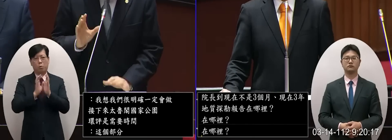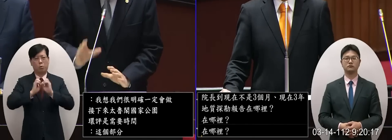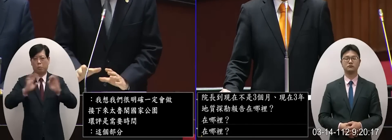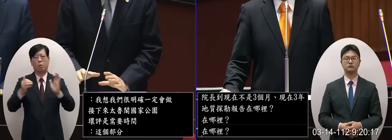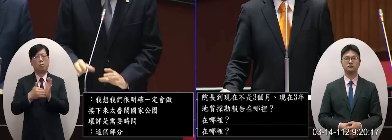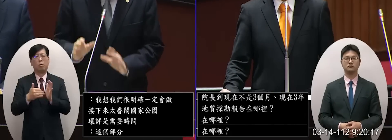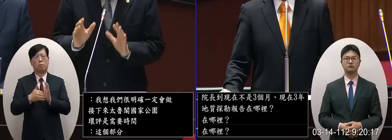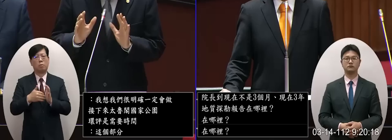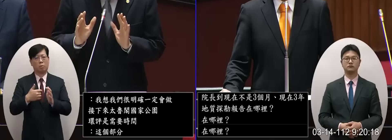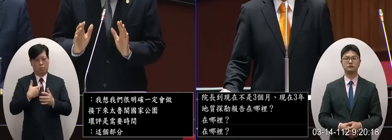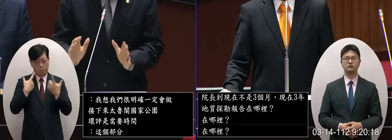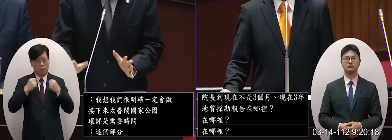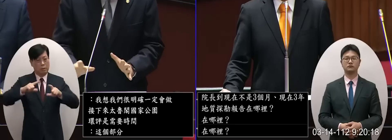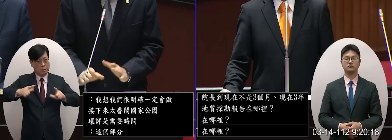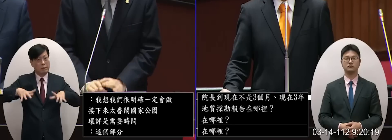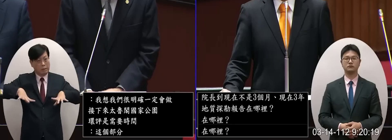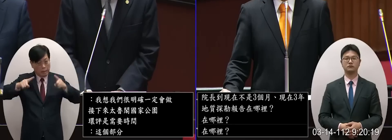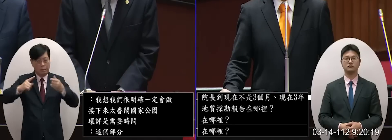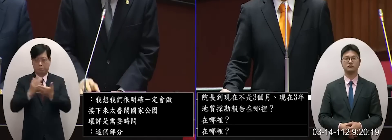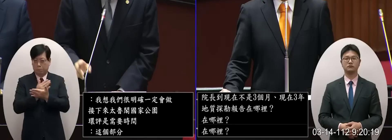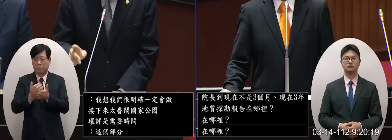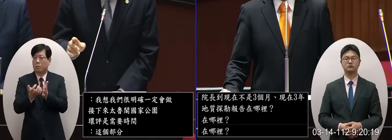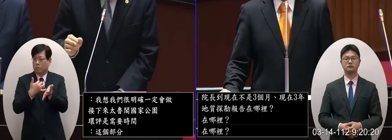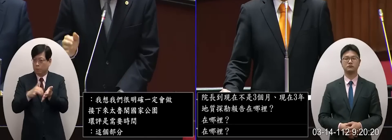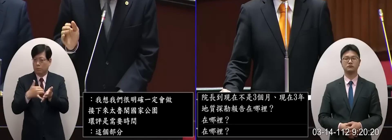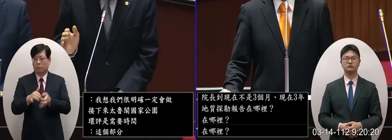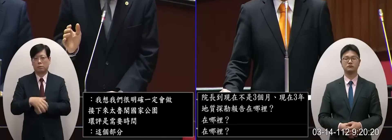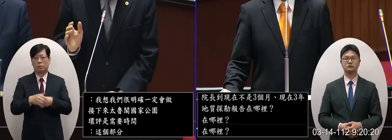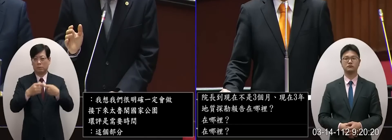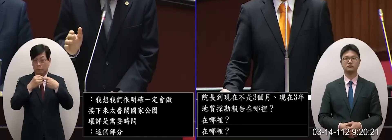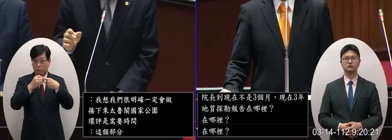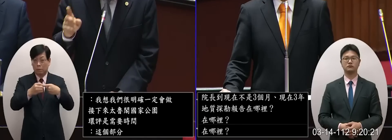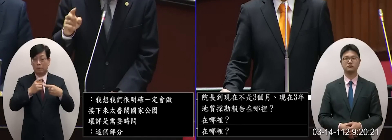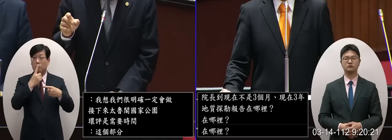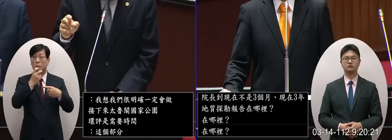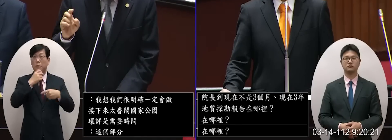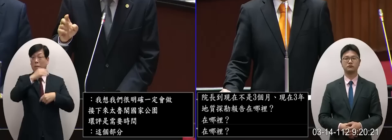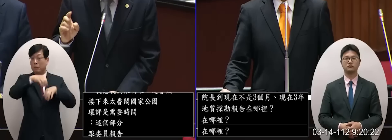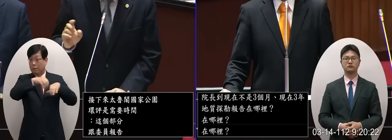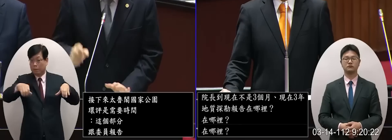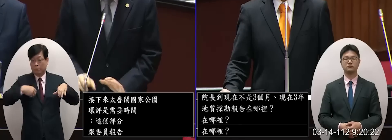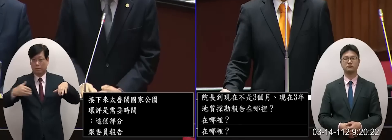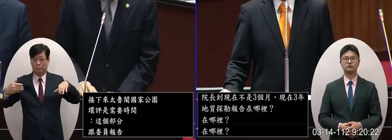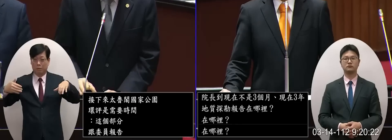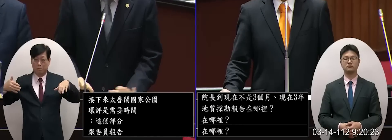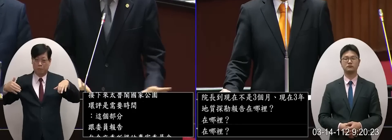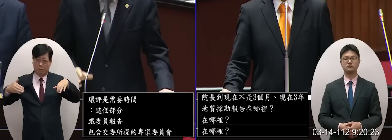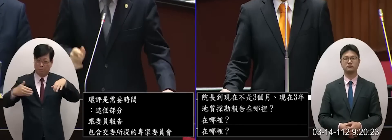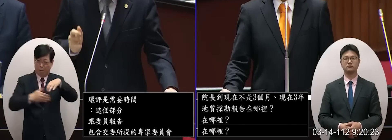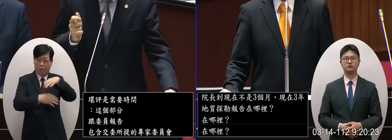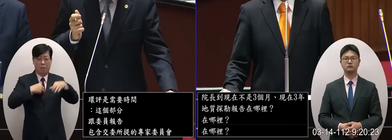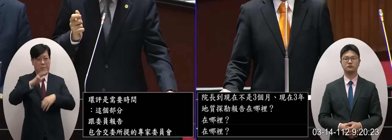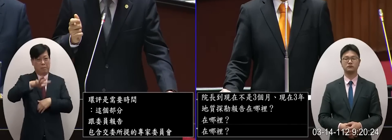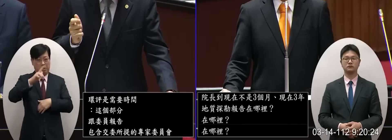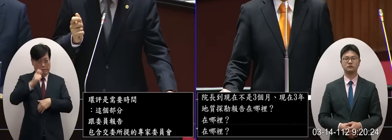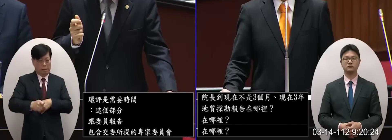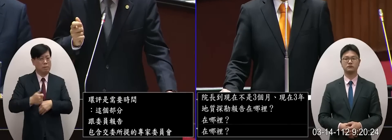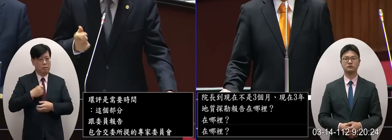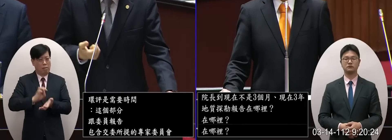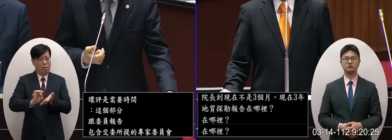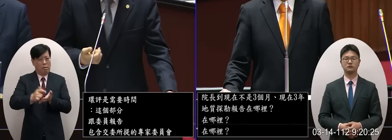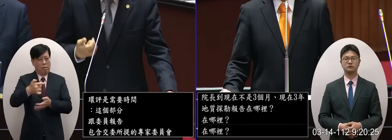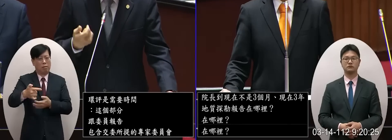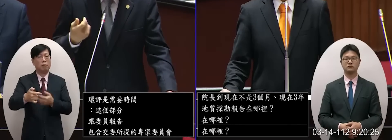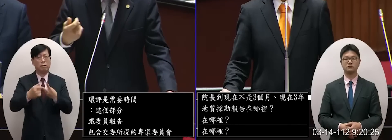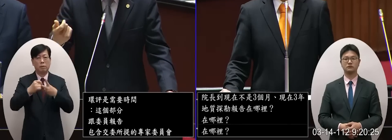那事实上我们有初步的评估它的经费了。第一个，创业中央上面要8000亿的经费哈，那个非常的高